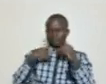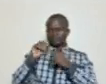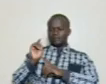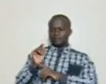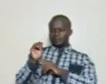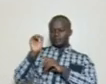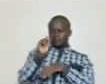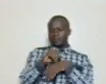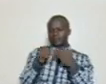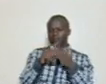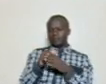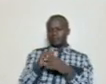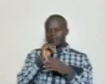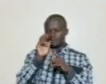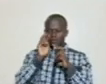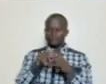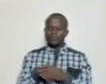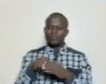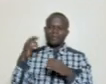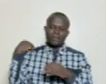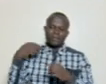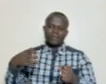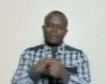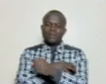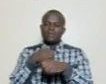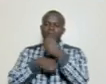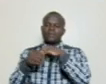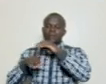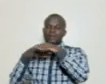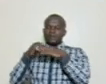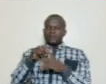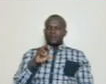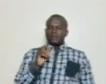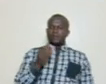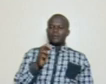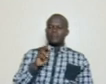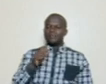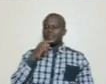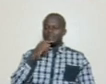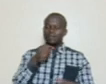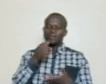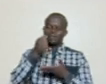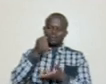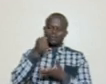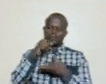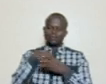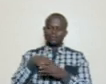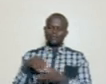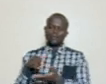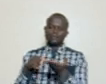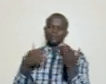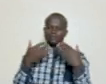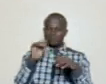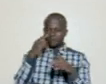sekirite kurenza hatabona. Umuyobozi w'ishami rishinzwe ingufu muri Minisiteri y'Ibikorwa Remezo Robert Nyamvumba avuga ko ingengo y'imari yo gushyira amatara kuri iyi mihanda